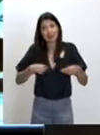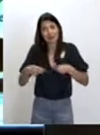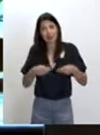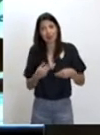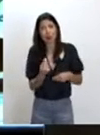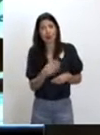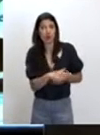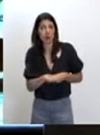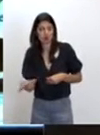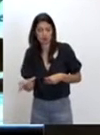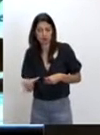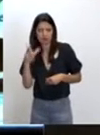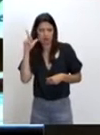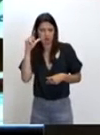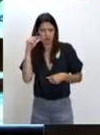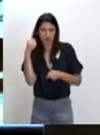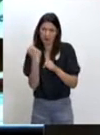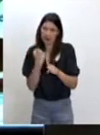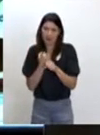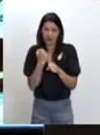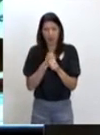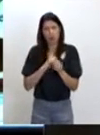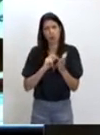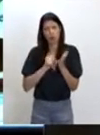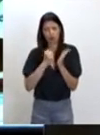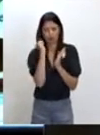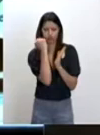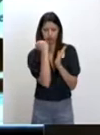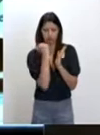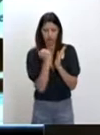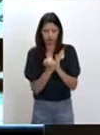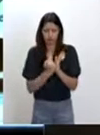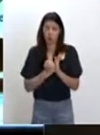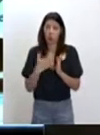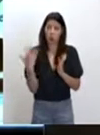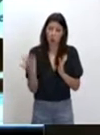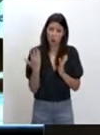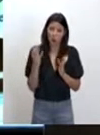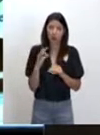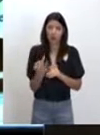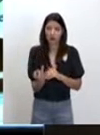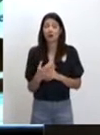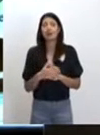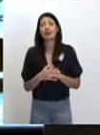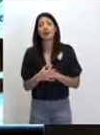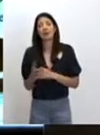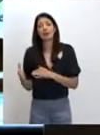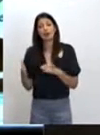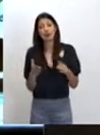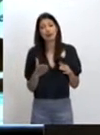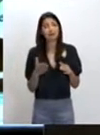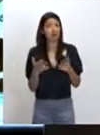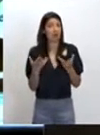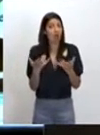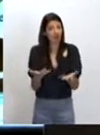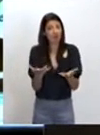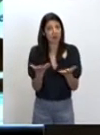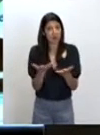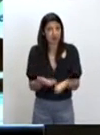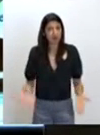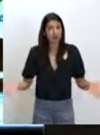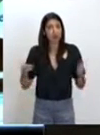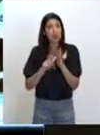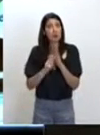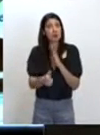accompli un travail contractuel extrêmement solide. Nous avons souhaité ouvrir ces procédures de